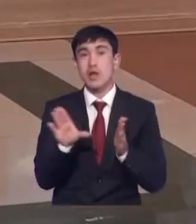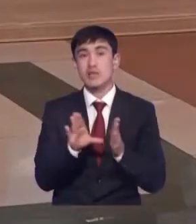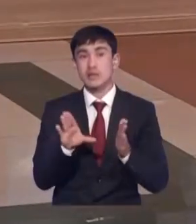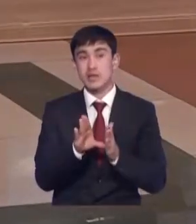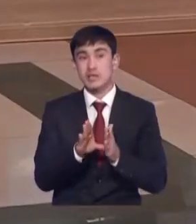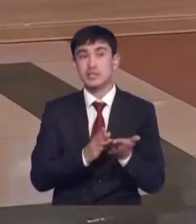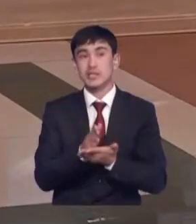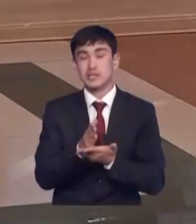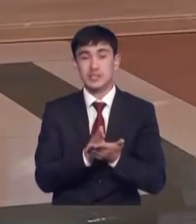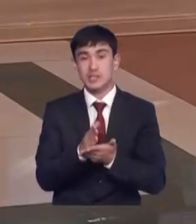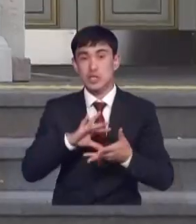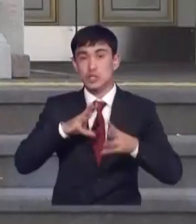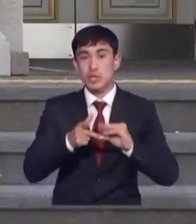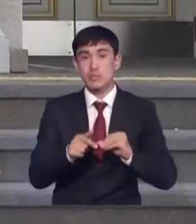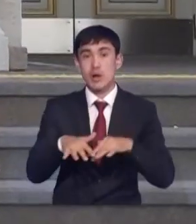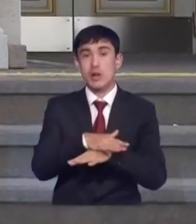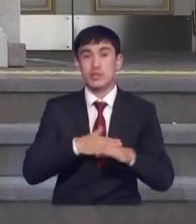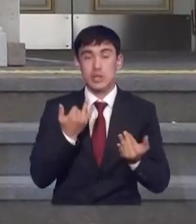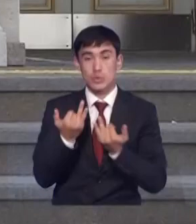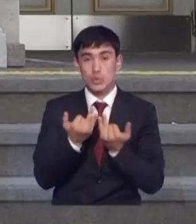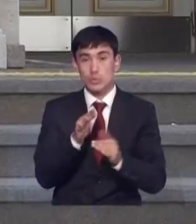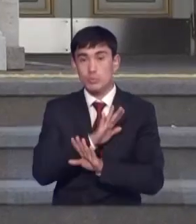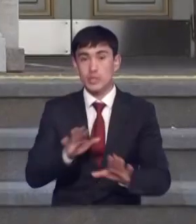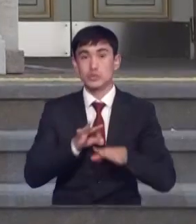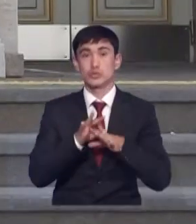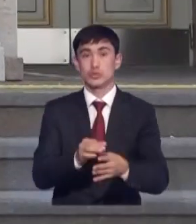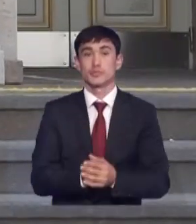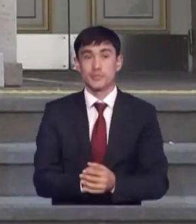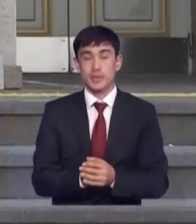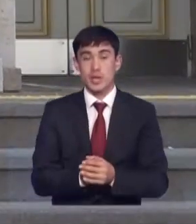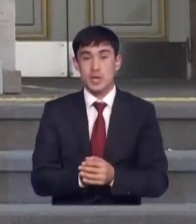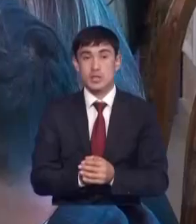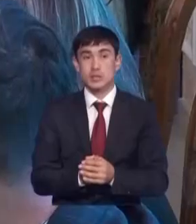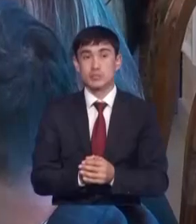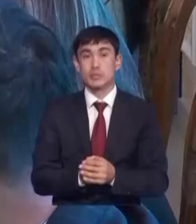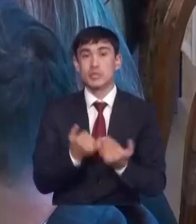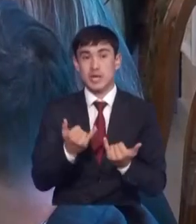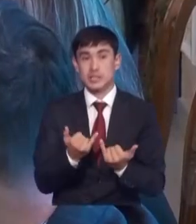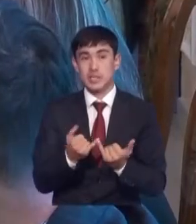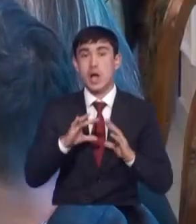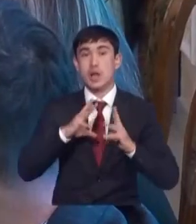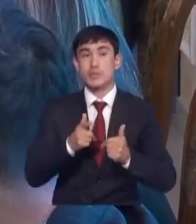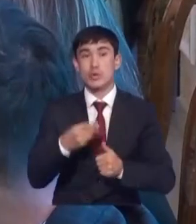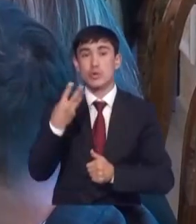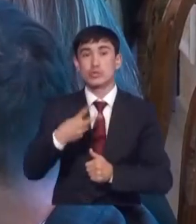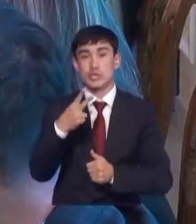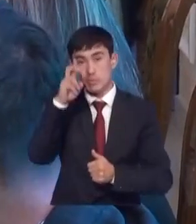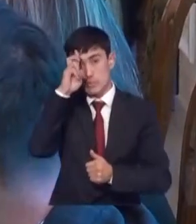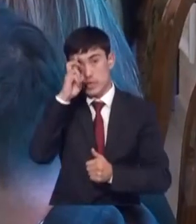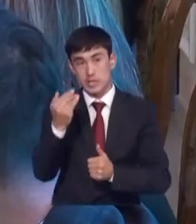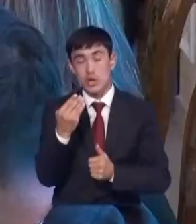энергетикалық саясатты жалпы халықтық талқылауға салмай-ақ жүргізіп отыр. Қалай дегенде де қазір әлемдегі 32